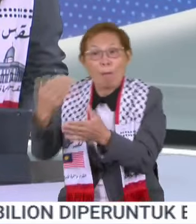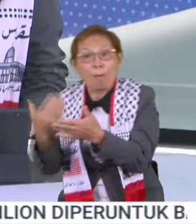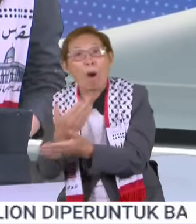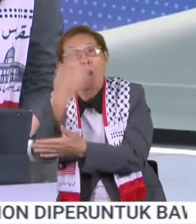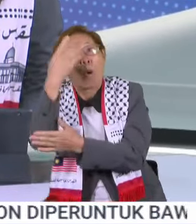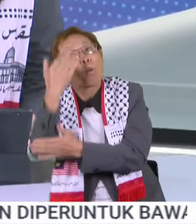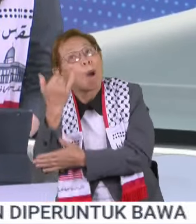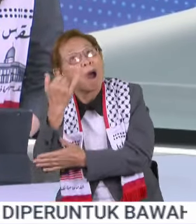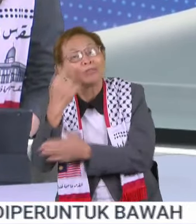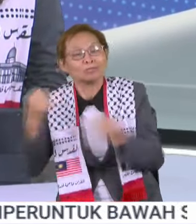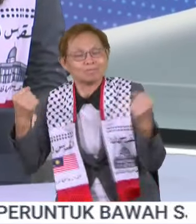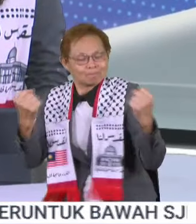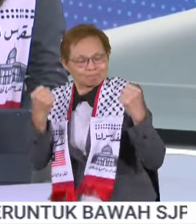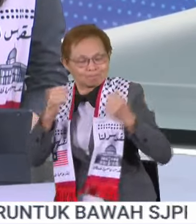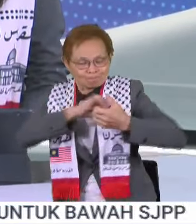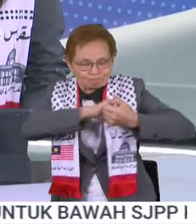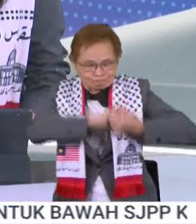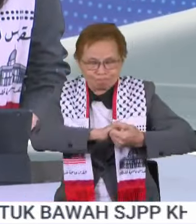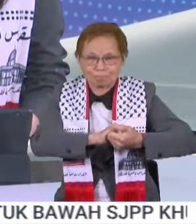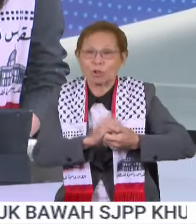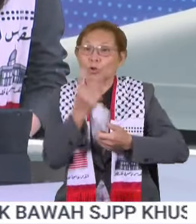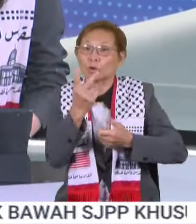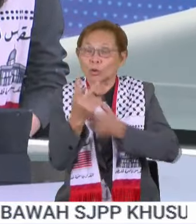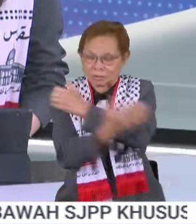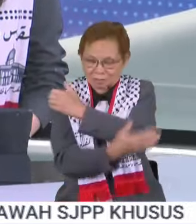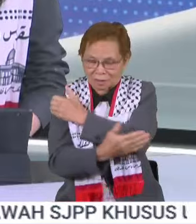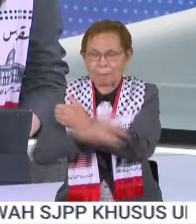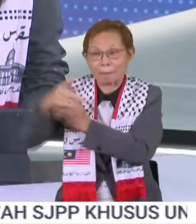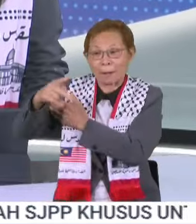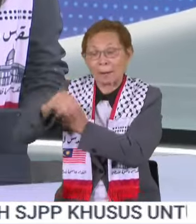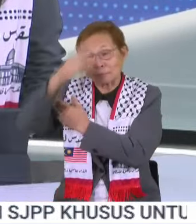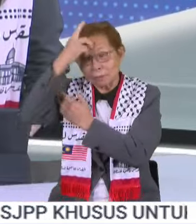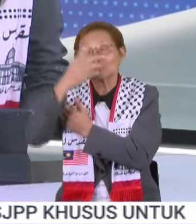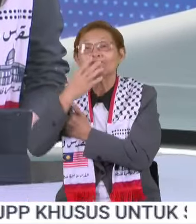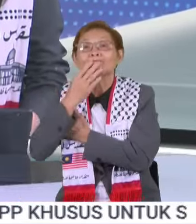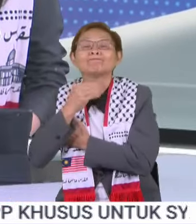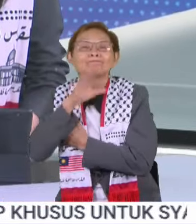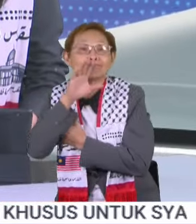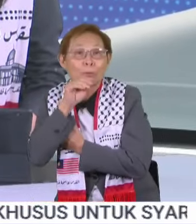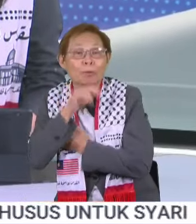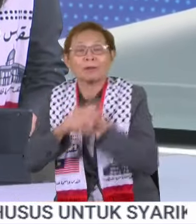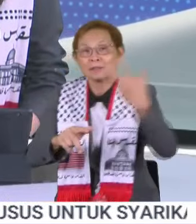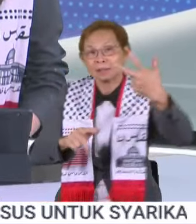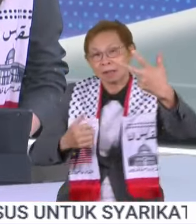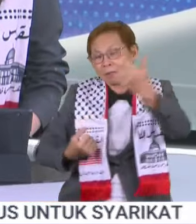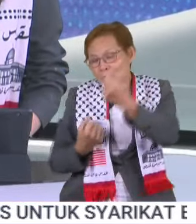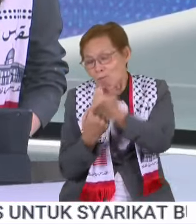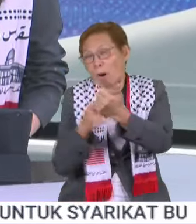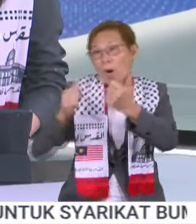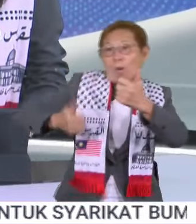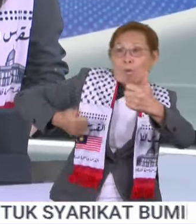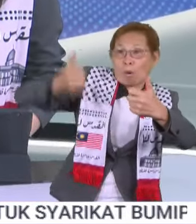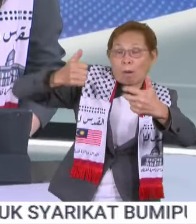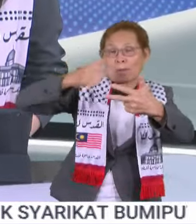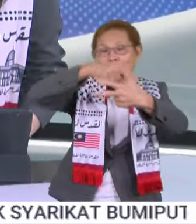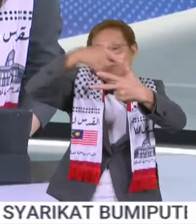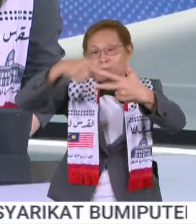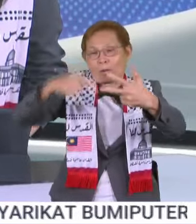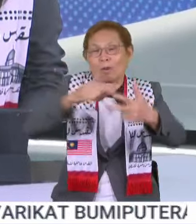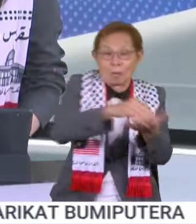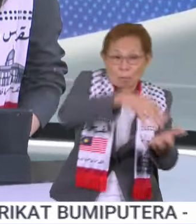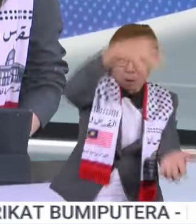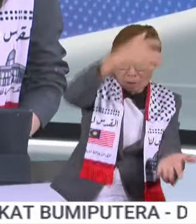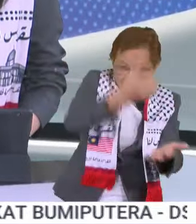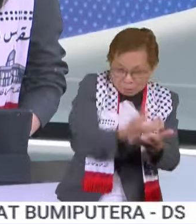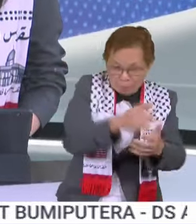untuk memperkukuh hubungan dua hala. Ya, Perdana Menteri Datuk Seri Anwar Ibrahim berkata, tiga tonggak utama dikenal pasti merangkumi